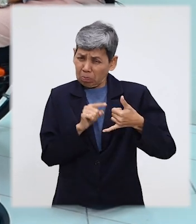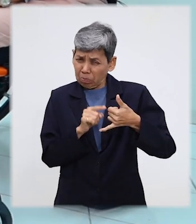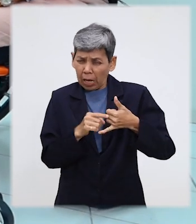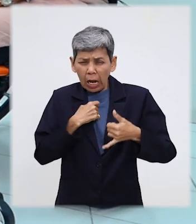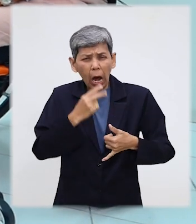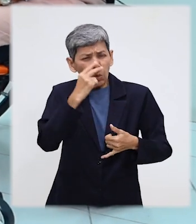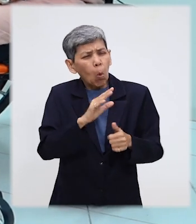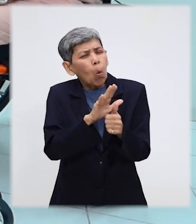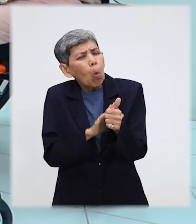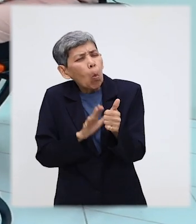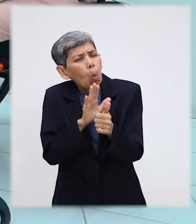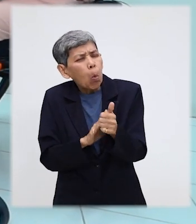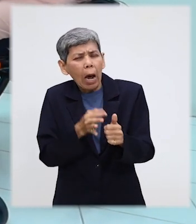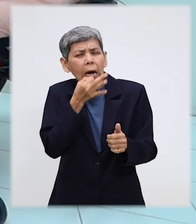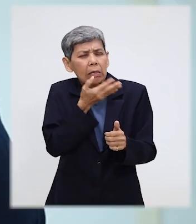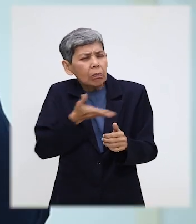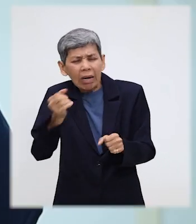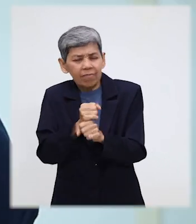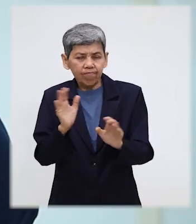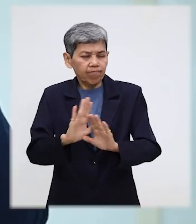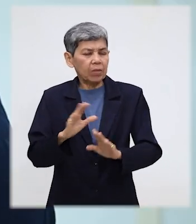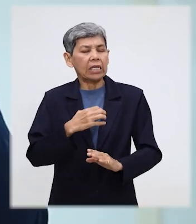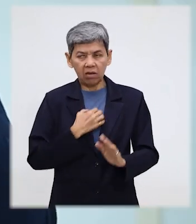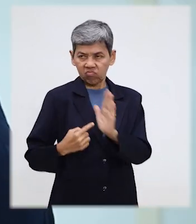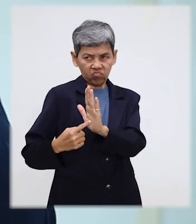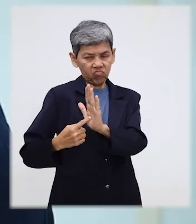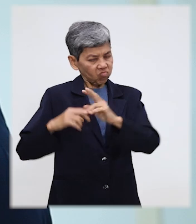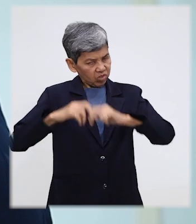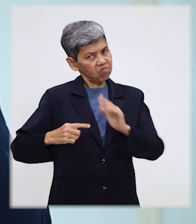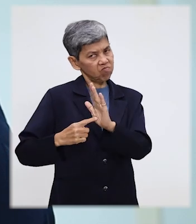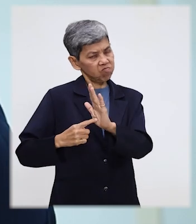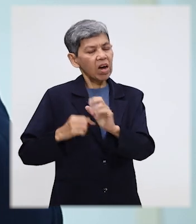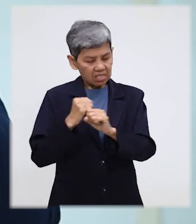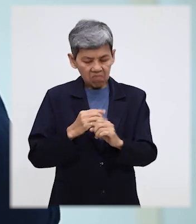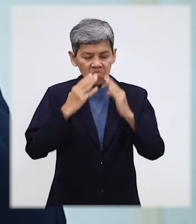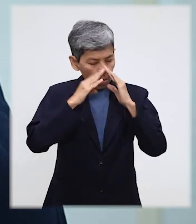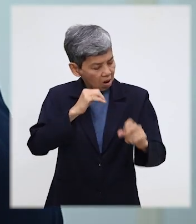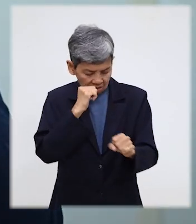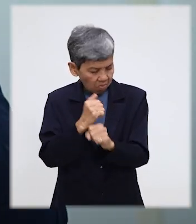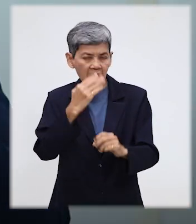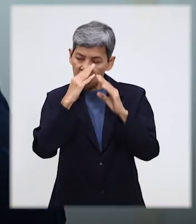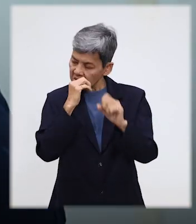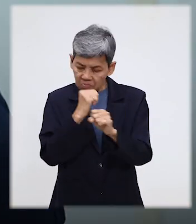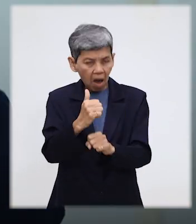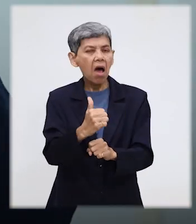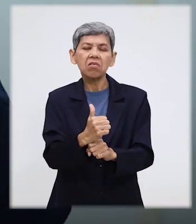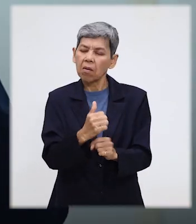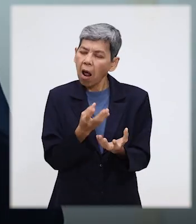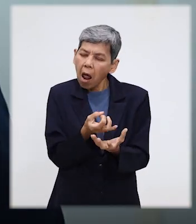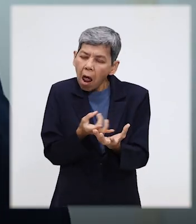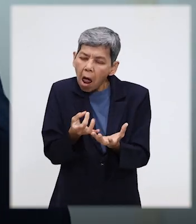นมาอุ้ยเห็นใจแล้วมาจ้างหรืออะไรเงี้ยเราอยากมีข้อมูลพิสูจน์ทางวิทยาศาสตร์ที่บอกว่าเฮ้ยเขาทำได้จริงๆ